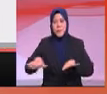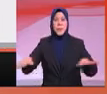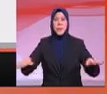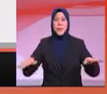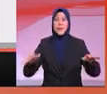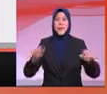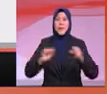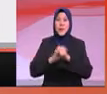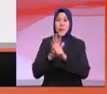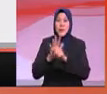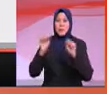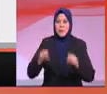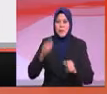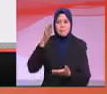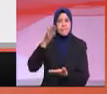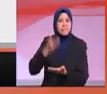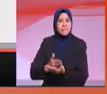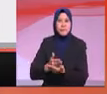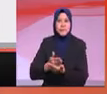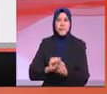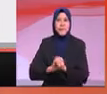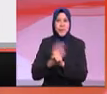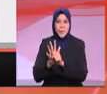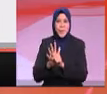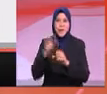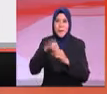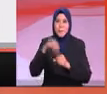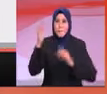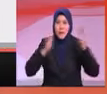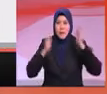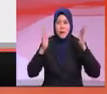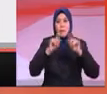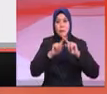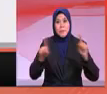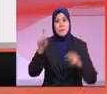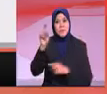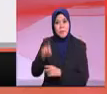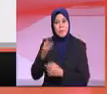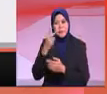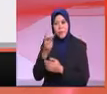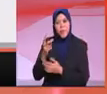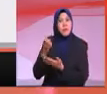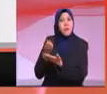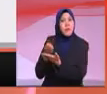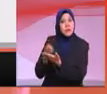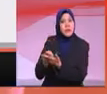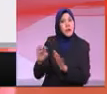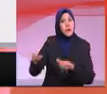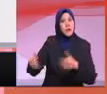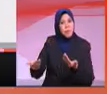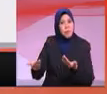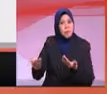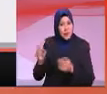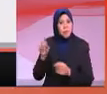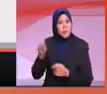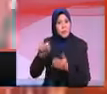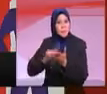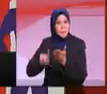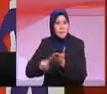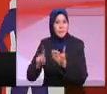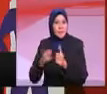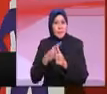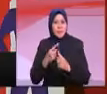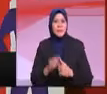COVID-19 dan memutuskan jangkitan dalam negara kita. Tapi kita kena lihat pada sudut ekonomi juga. Next.